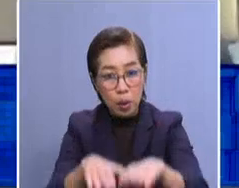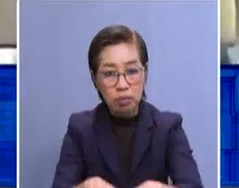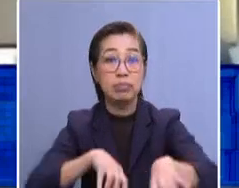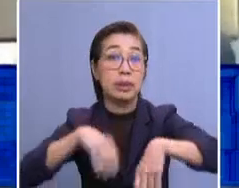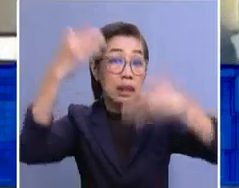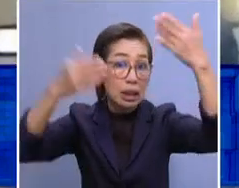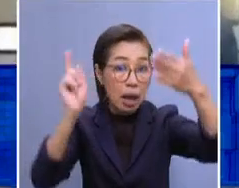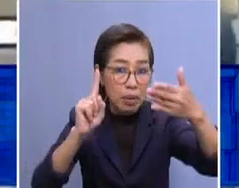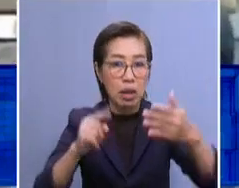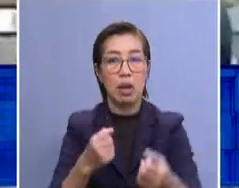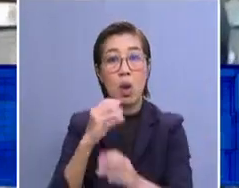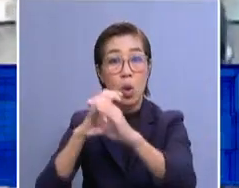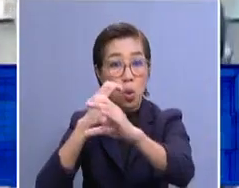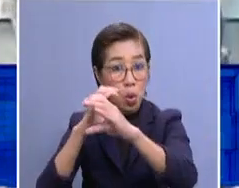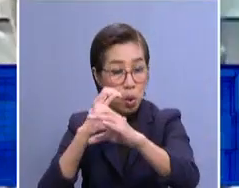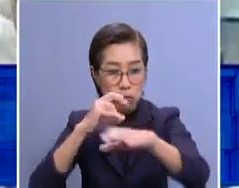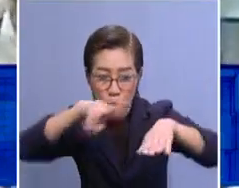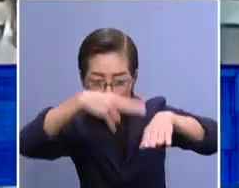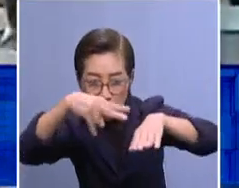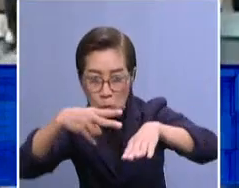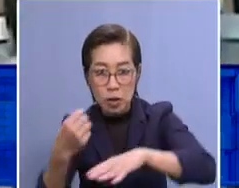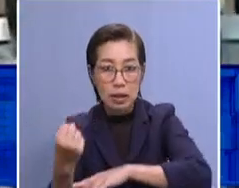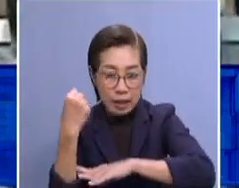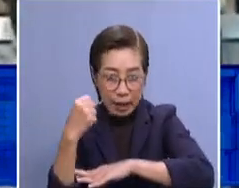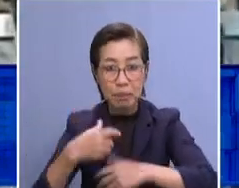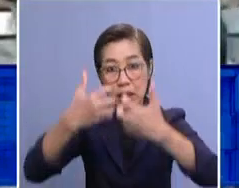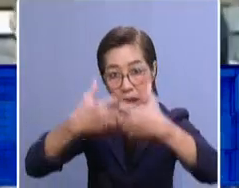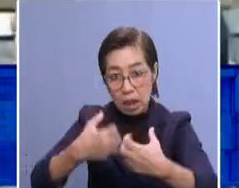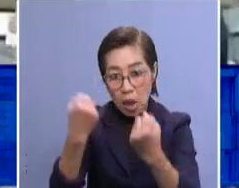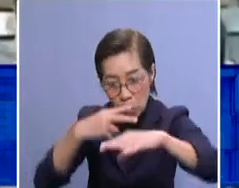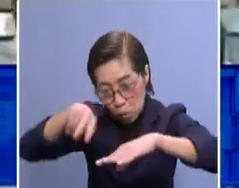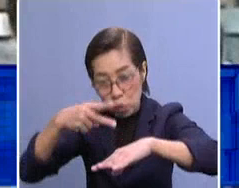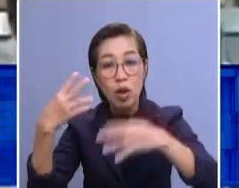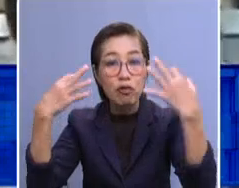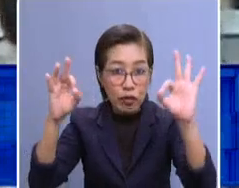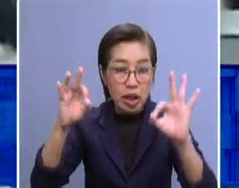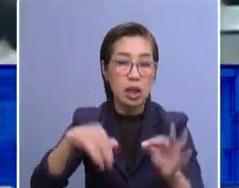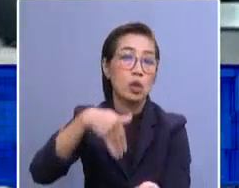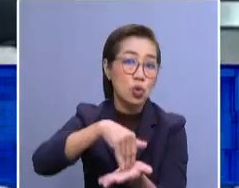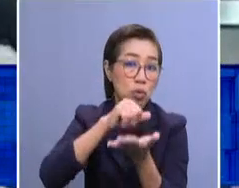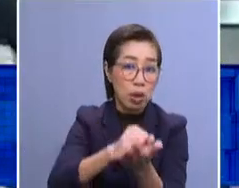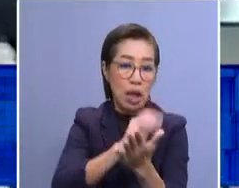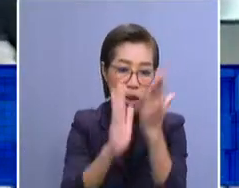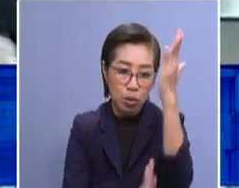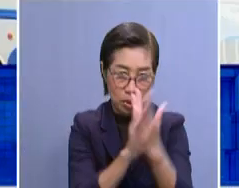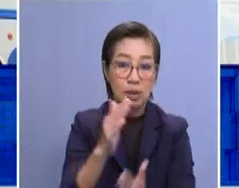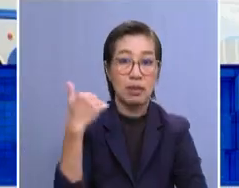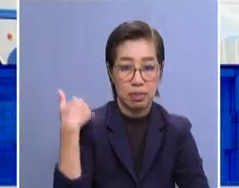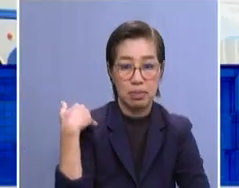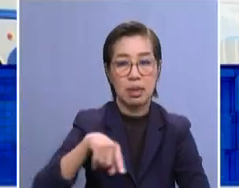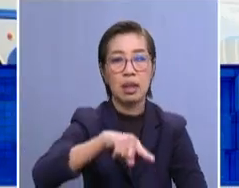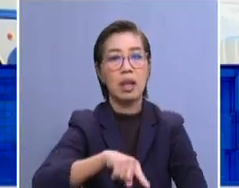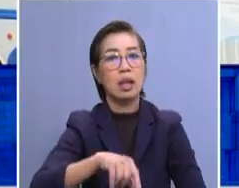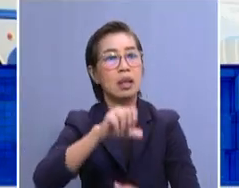กิจกรรมสแกนเข้มรถโดยสารทุกสถานีโครงการตรวจรถฟรีขับขี่ปลอดภัยโครงการจุดให้บริการทั่วไทยร่วมกับสำนักงานคณะกรรมการ